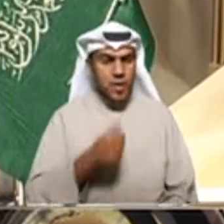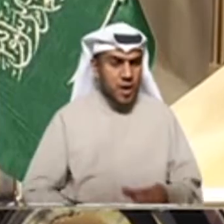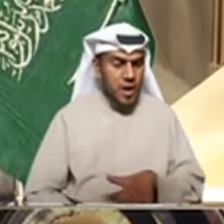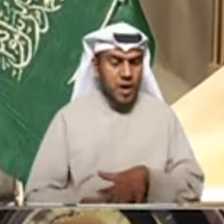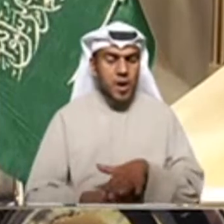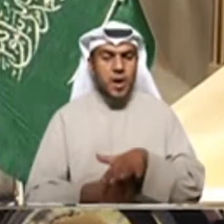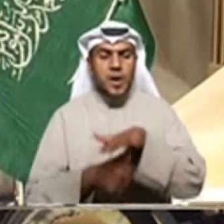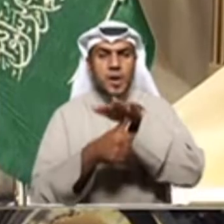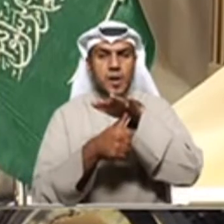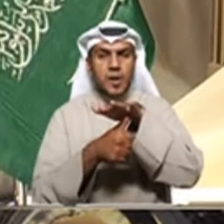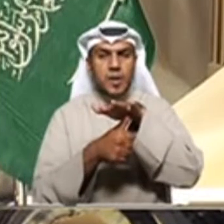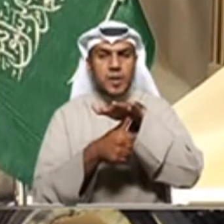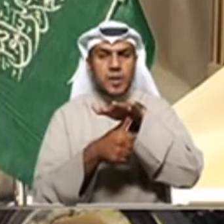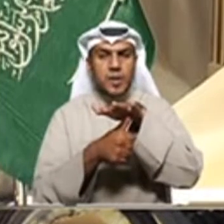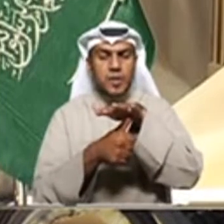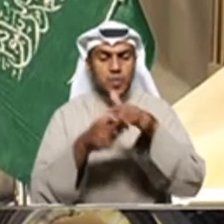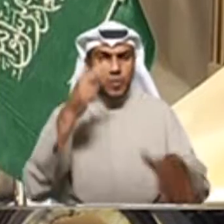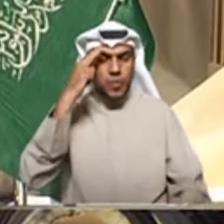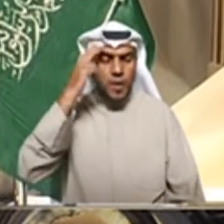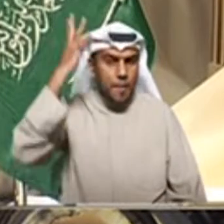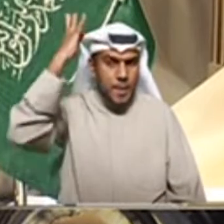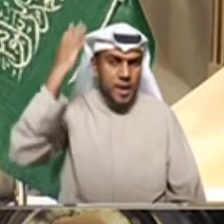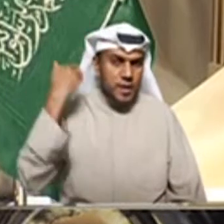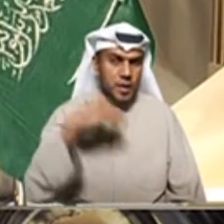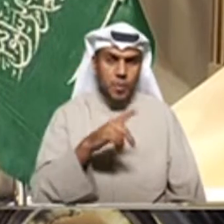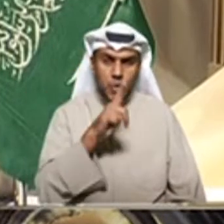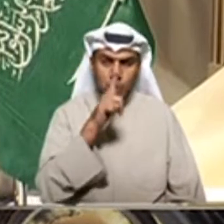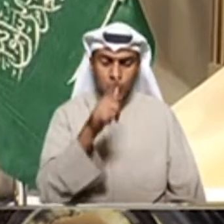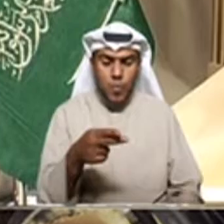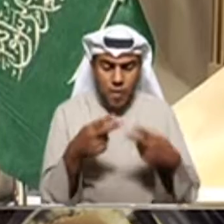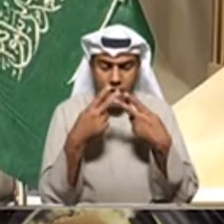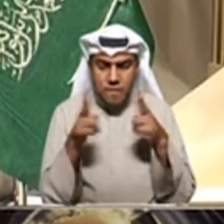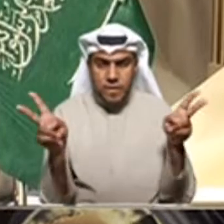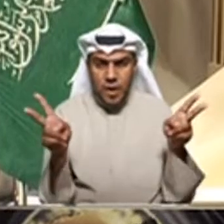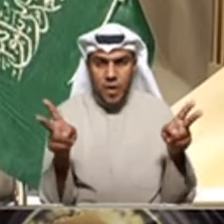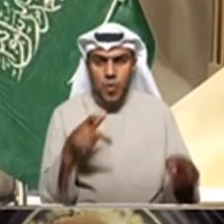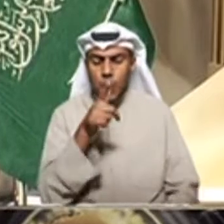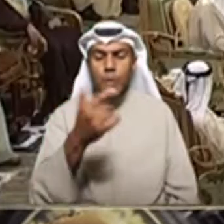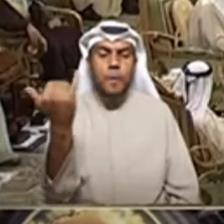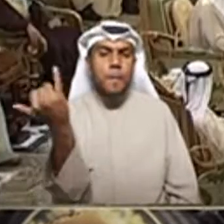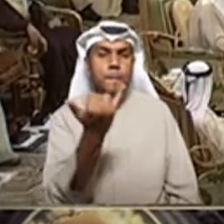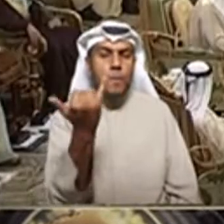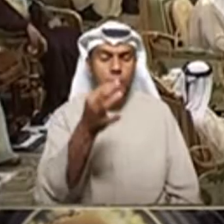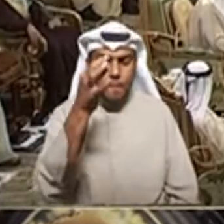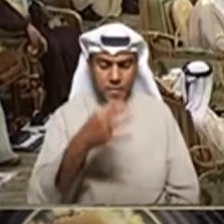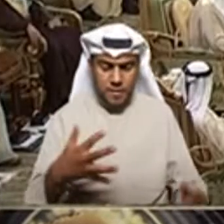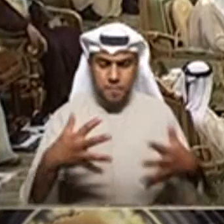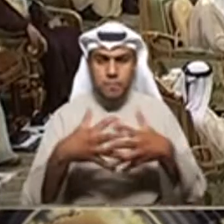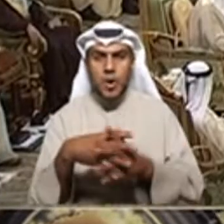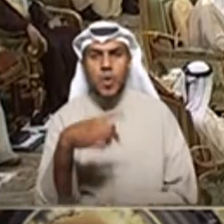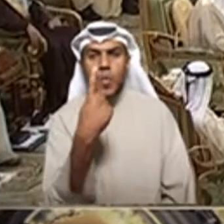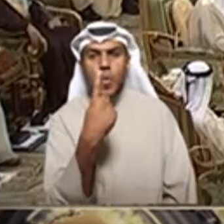الملك سلمان بن عبد العزيز آل سعود أكد في كلمة الافتتاحية على ضرورة وحدة الصف